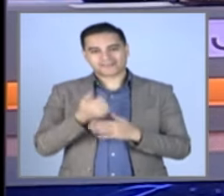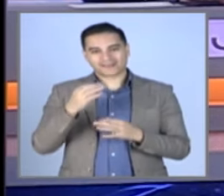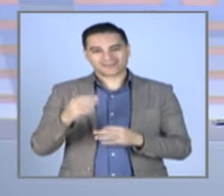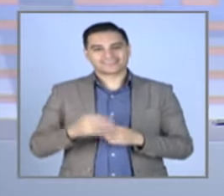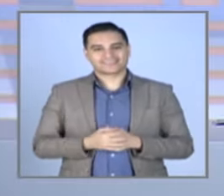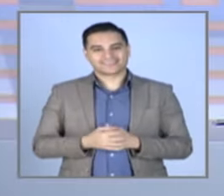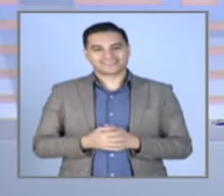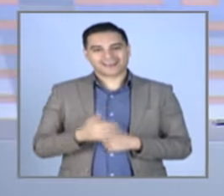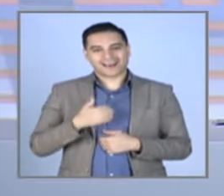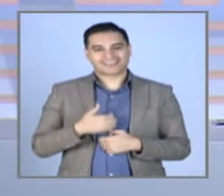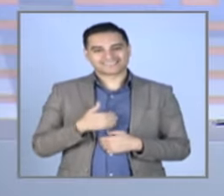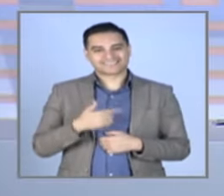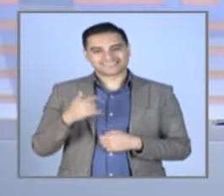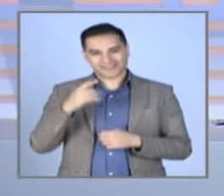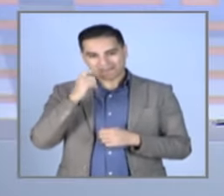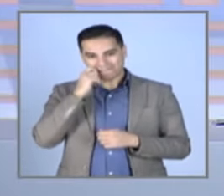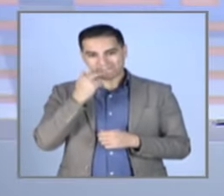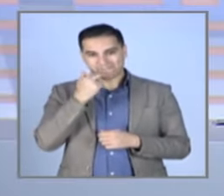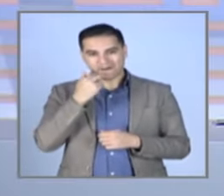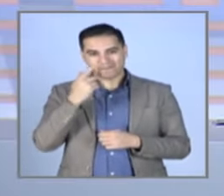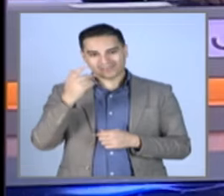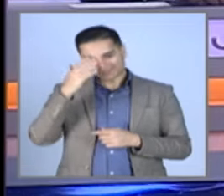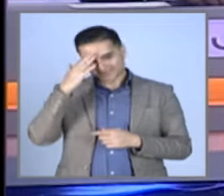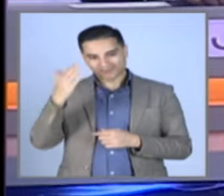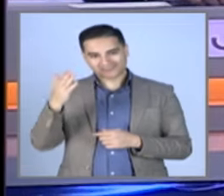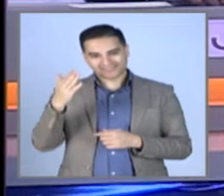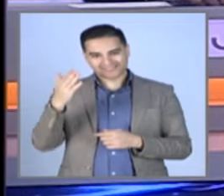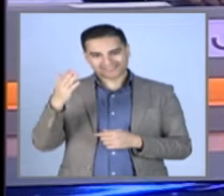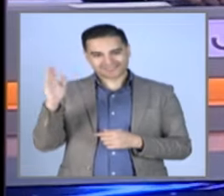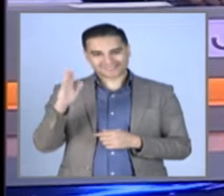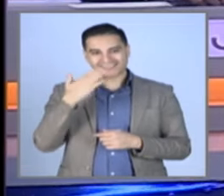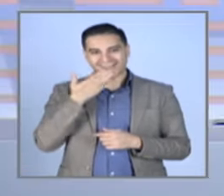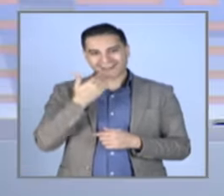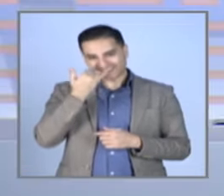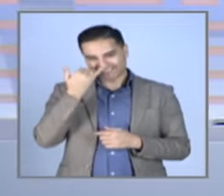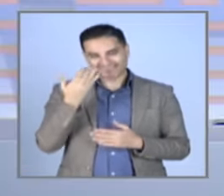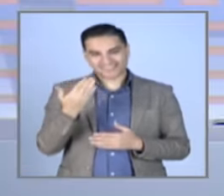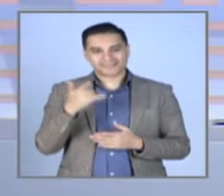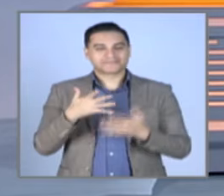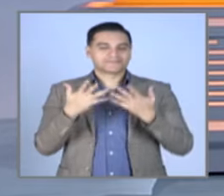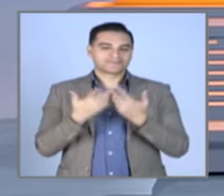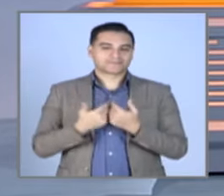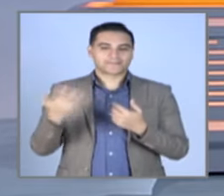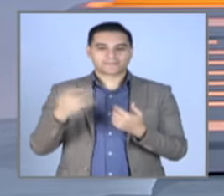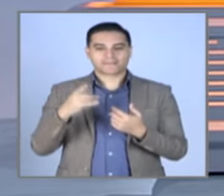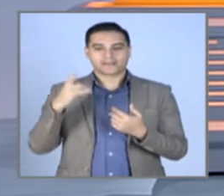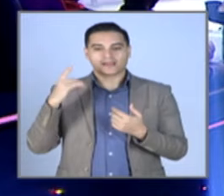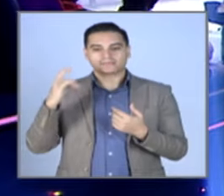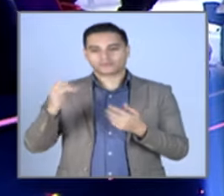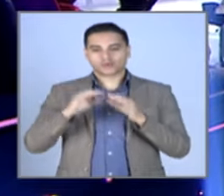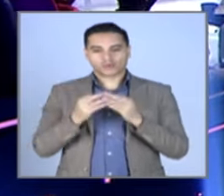يعني انا حسيت بيها قد كده، انت بتشكره، حاجة جميلة جدا. نتيجة 50 عيلة